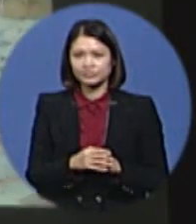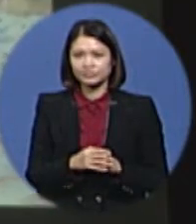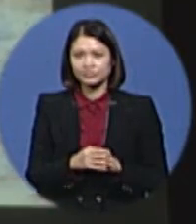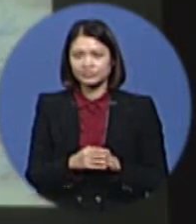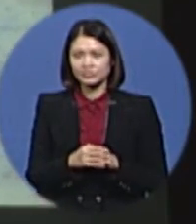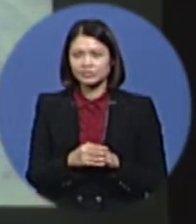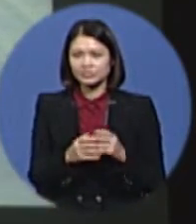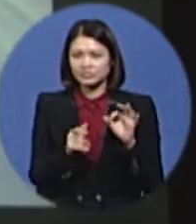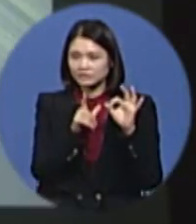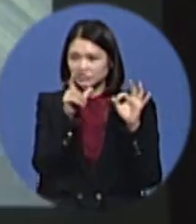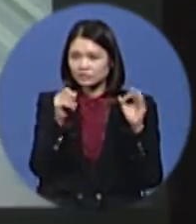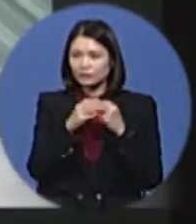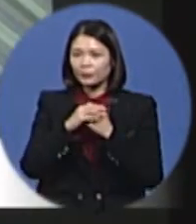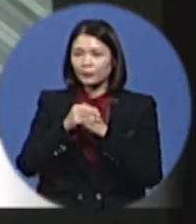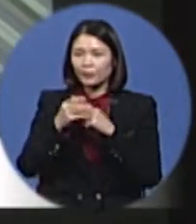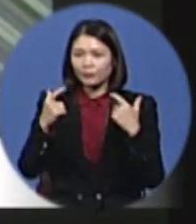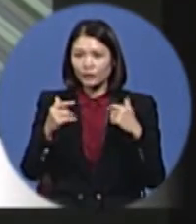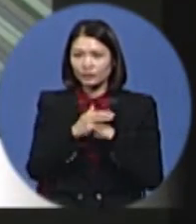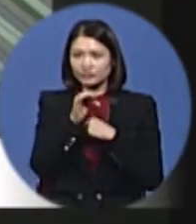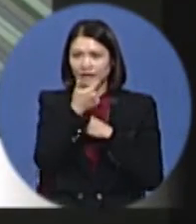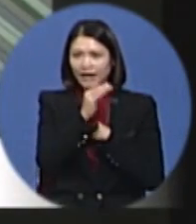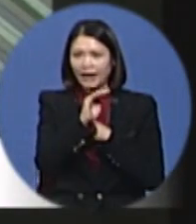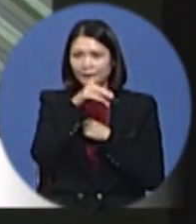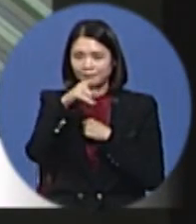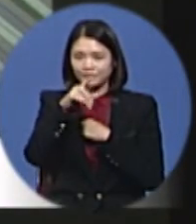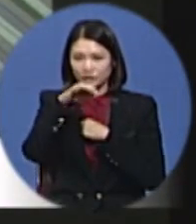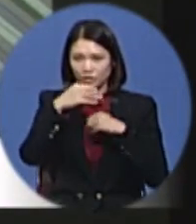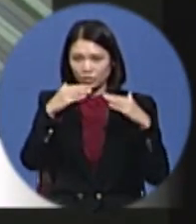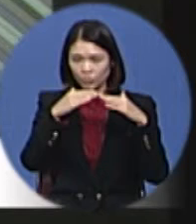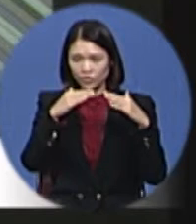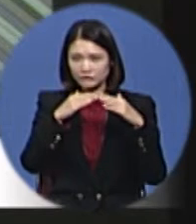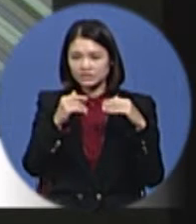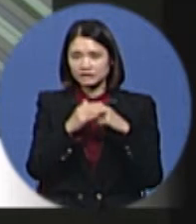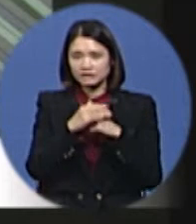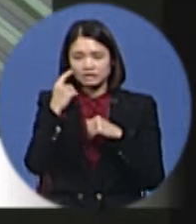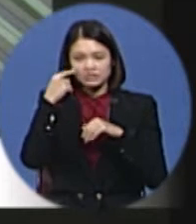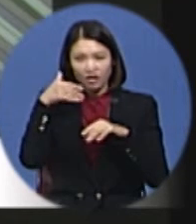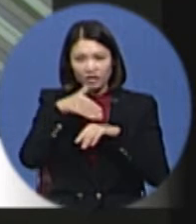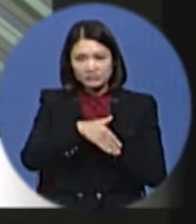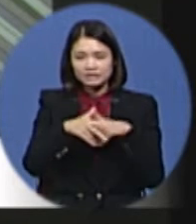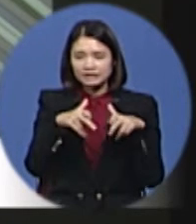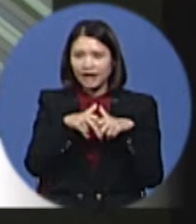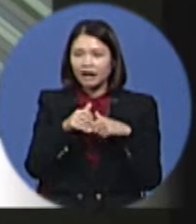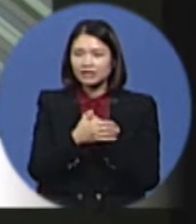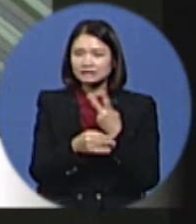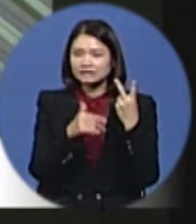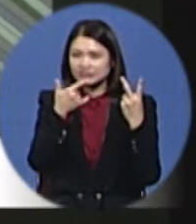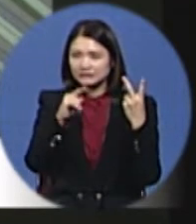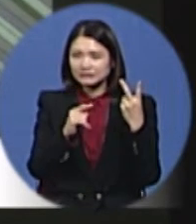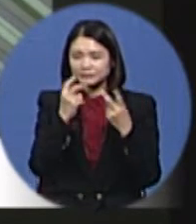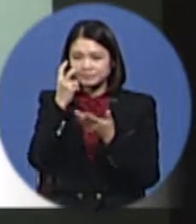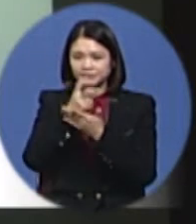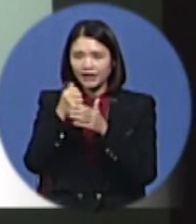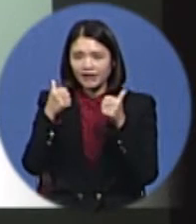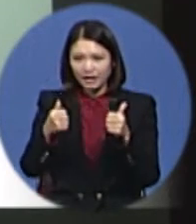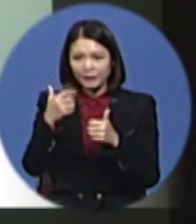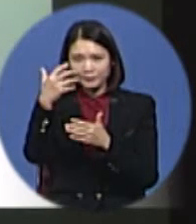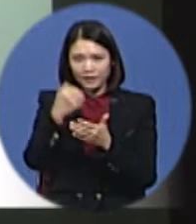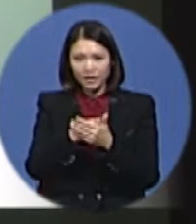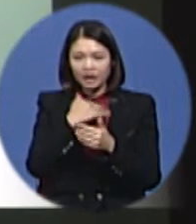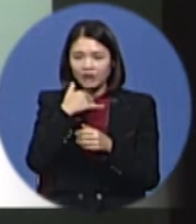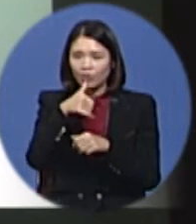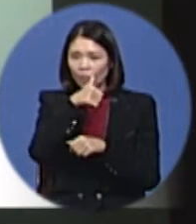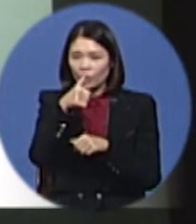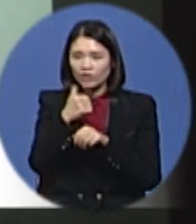지난 10월 마포구 합정동의 한 주택에서 정신장애 2급 판정을 받은 50대 남성이 사망한